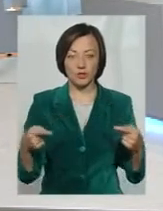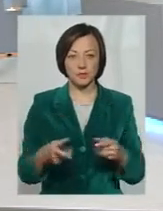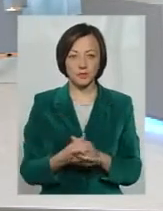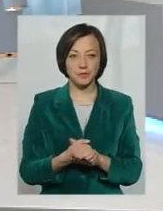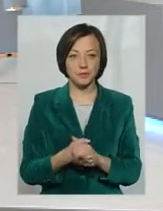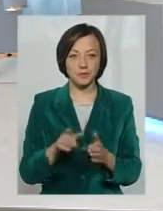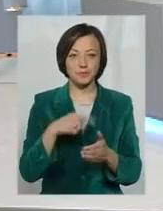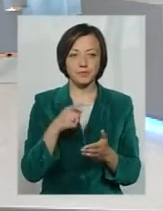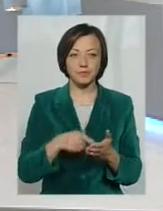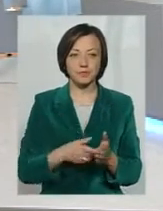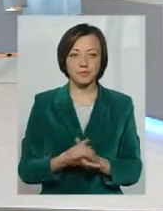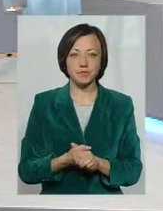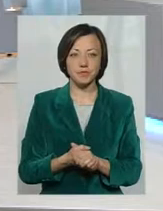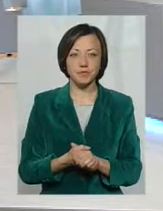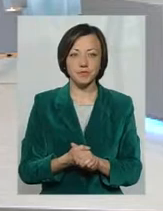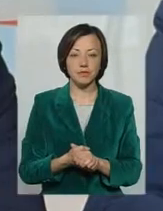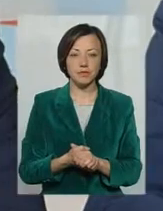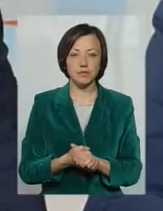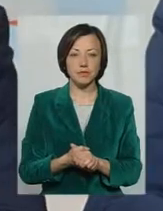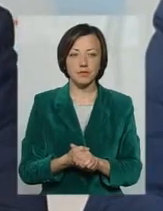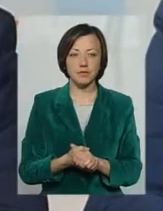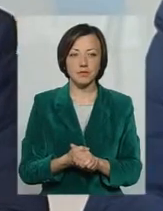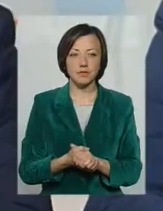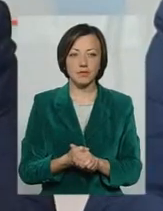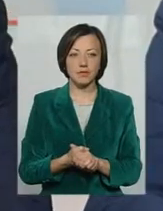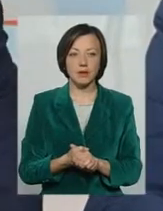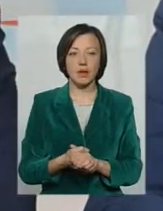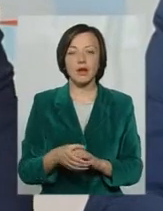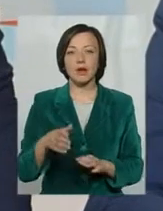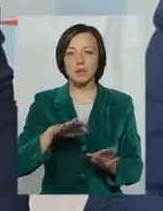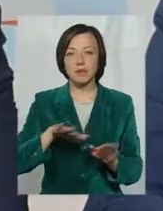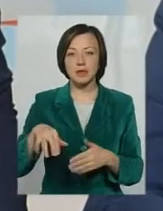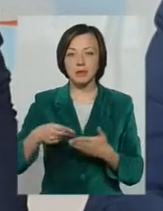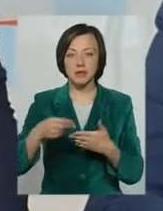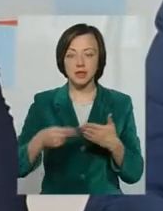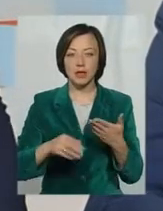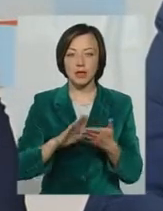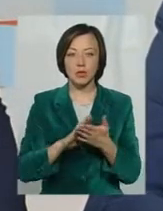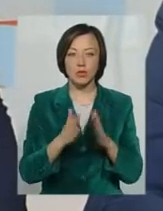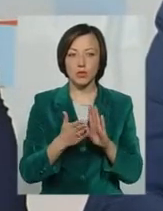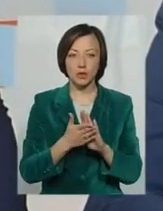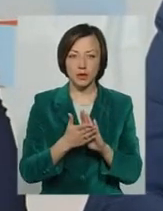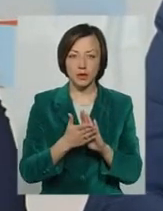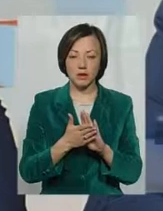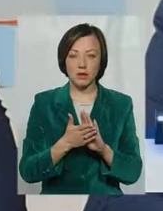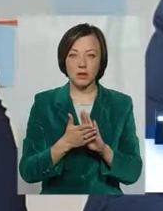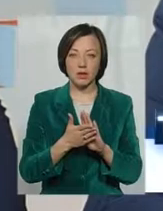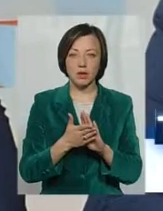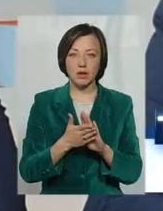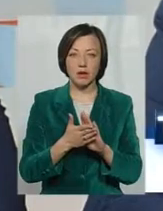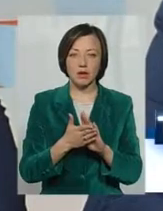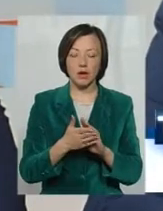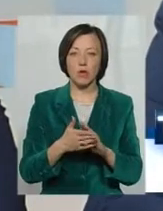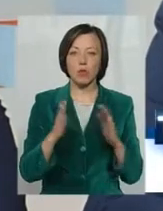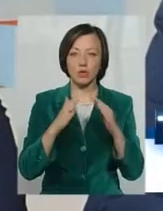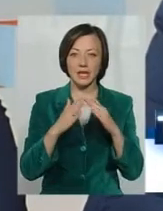Ну, після підписання відповідної угоди про реалізацію на електронному майданчику там будинку